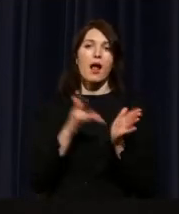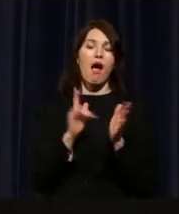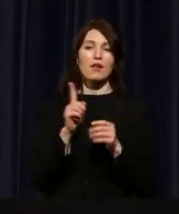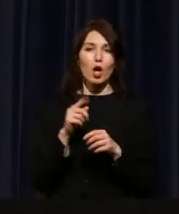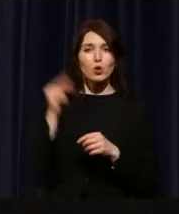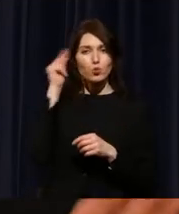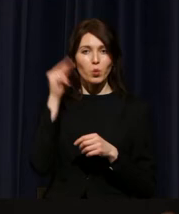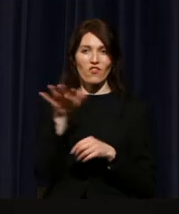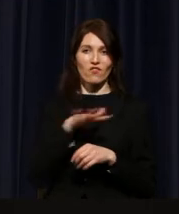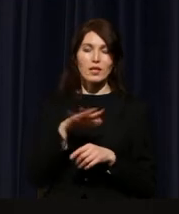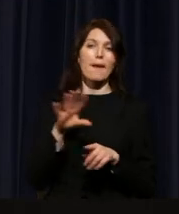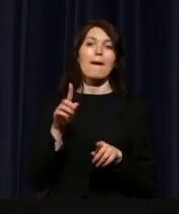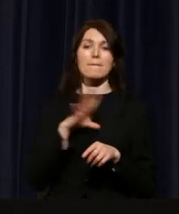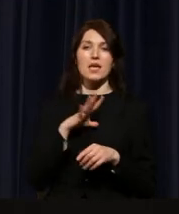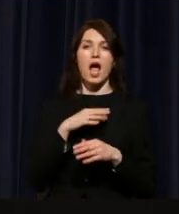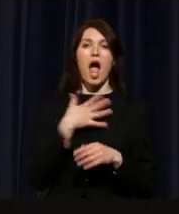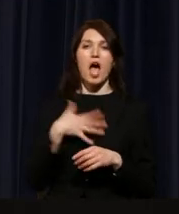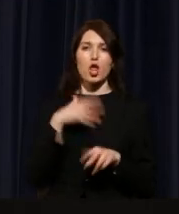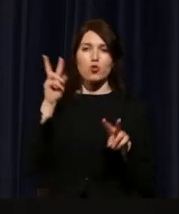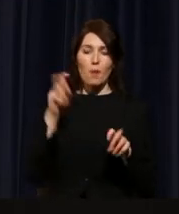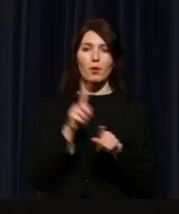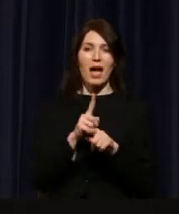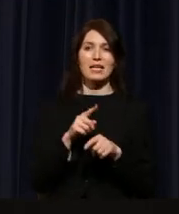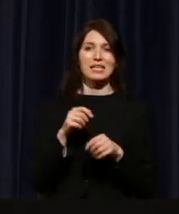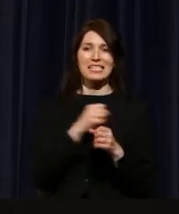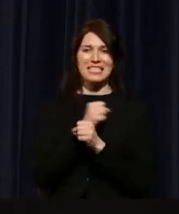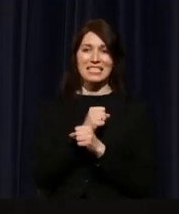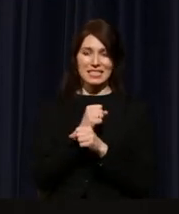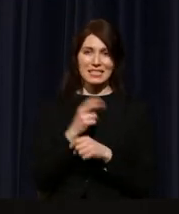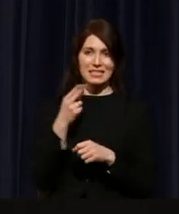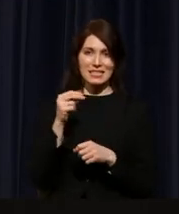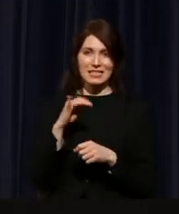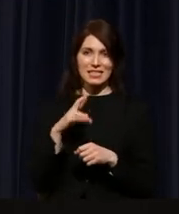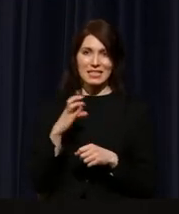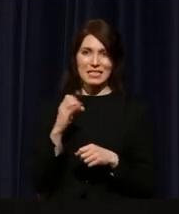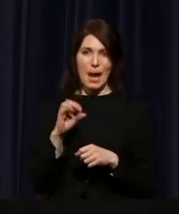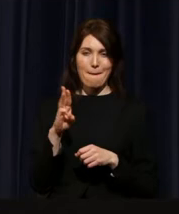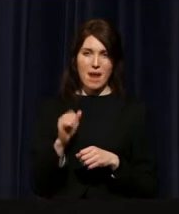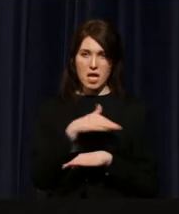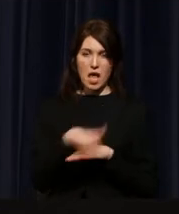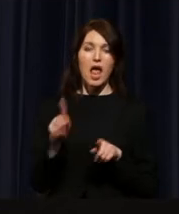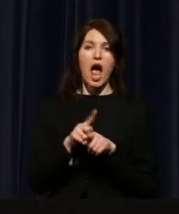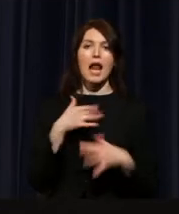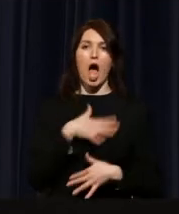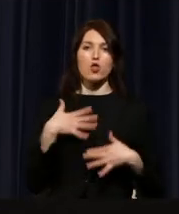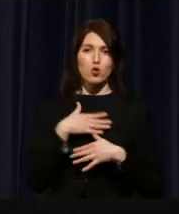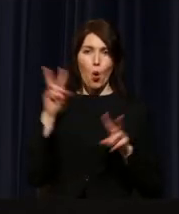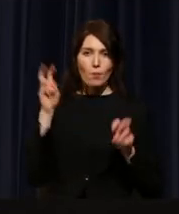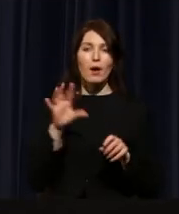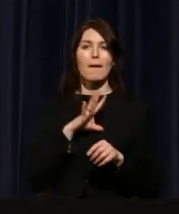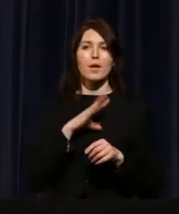jo tas notika anatomikumā un šeit Dzirdziemielā, un ar lielu pietāti mēs gājām cauri anatomikumam, kur mēs zinājām, ka